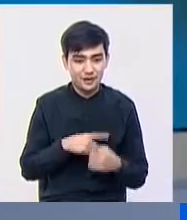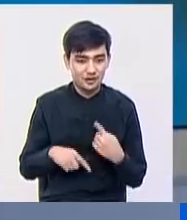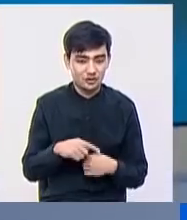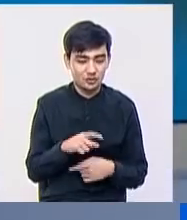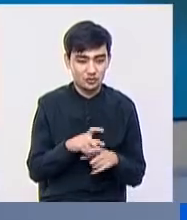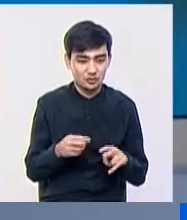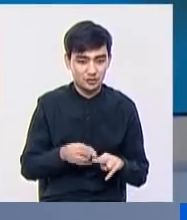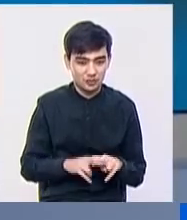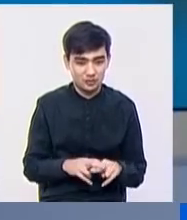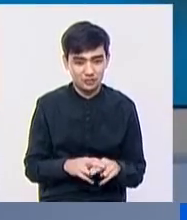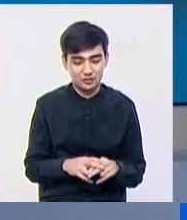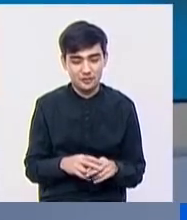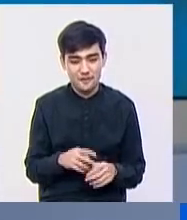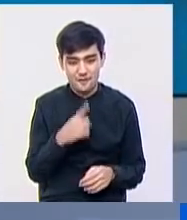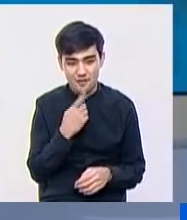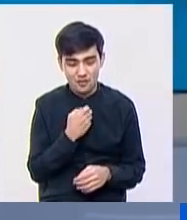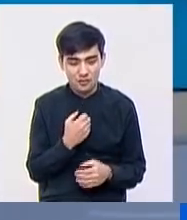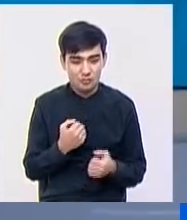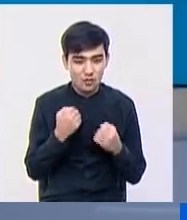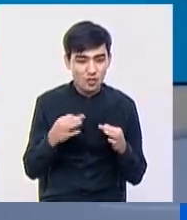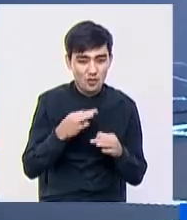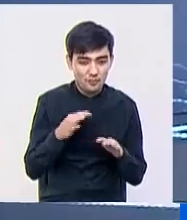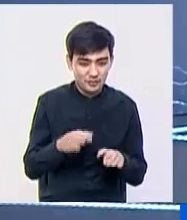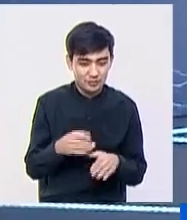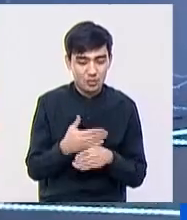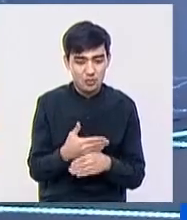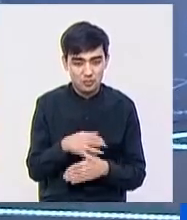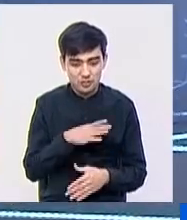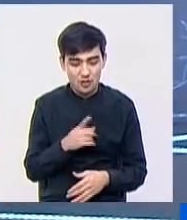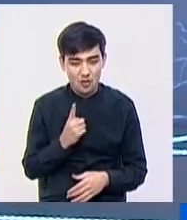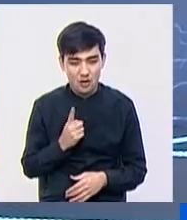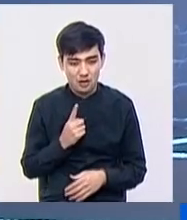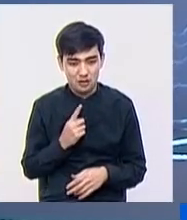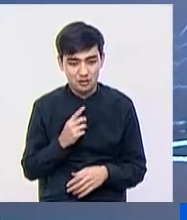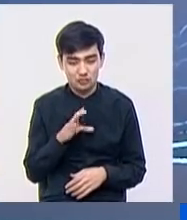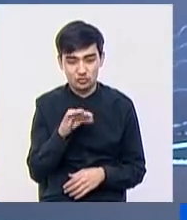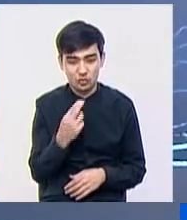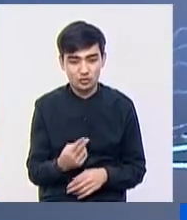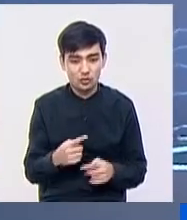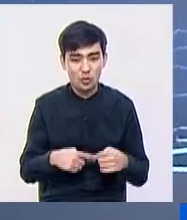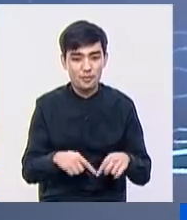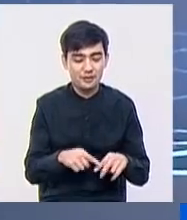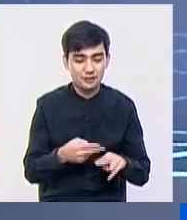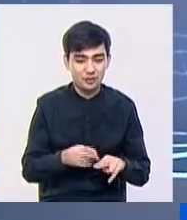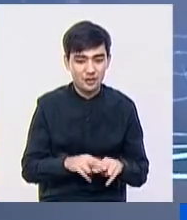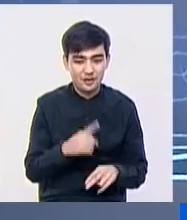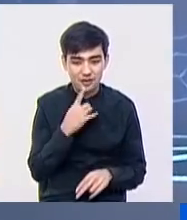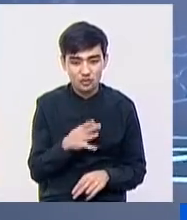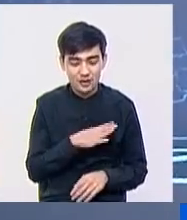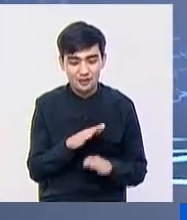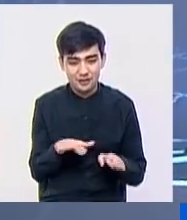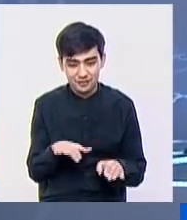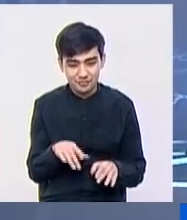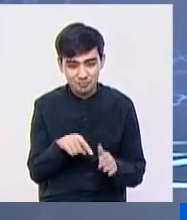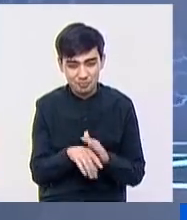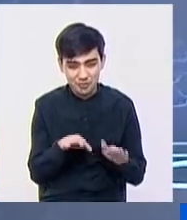из, скажем так, более-менее военного спортивного подразделения помогают в охране социальных объектов, речь идет о детских